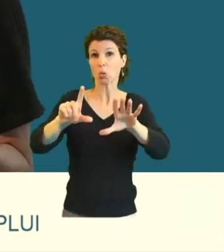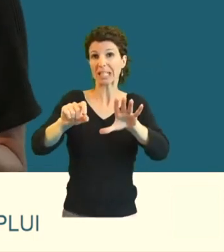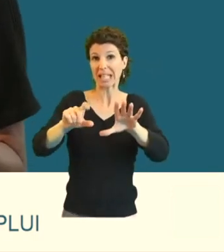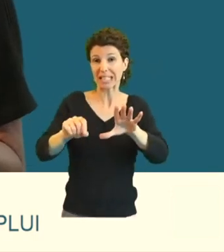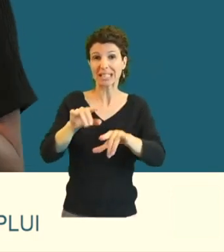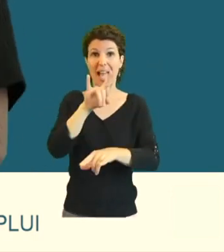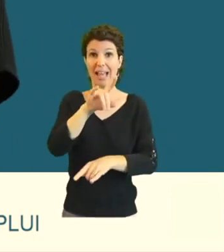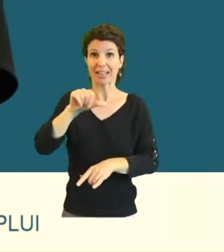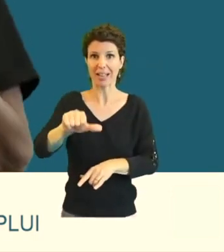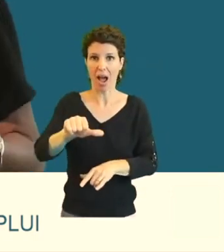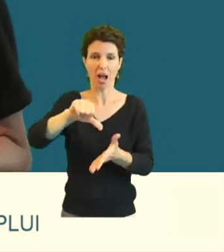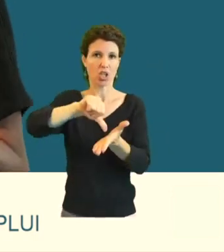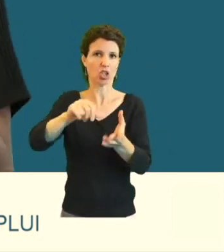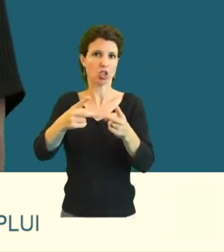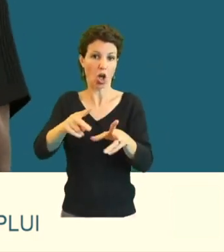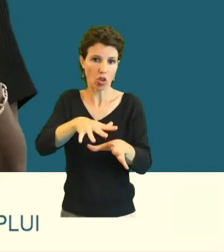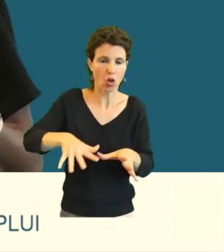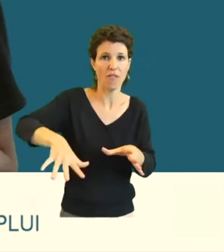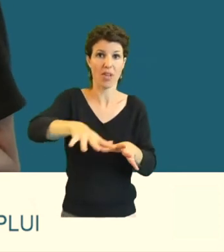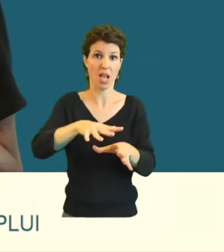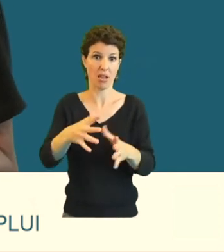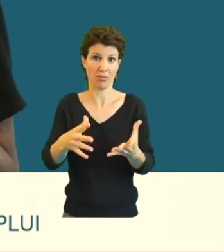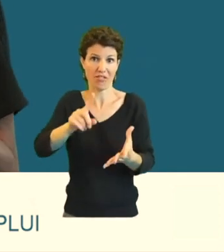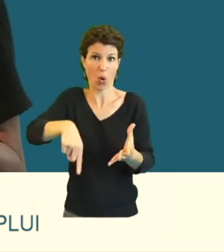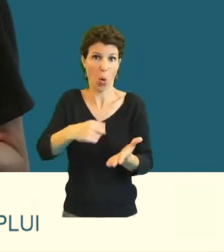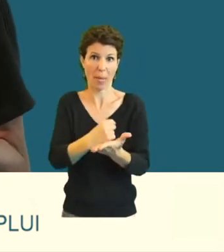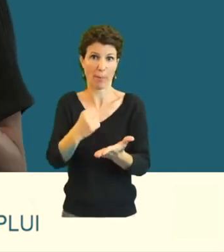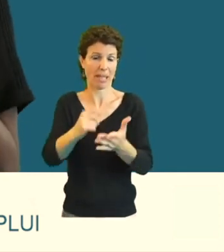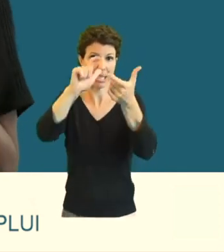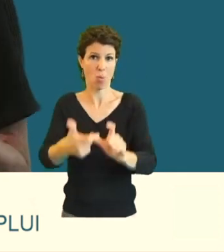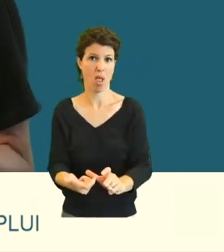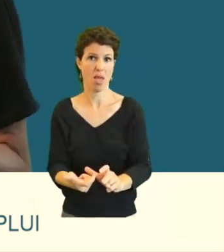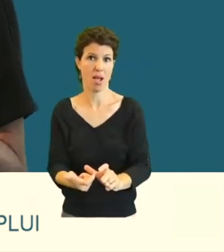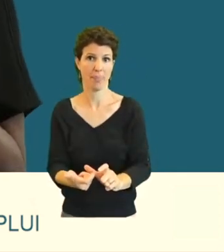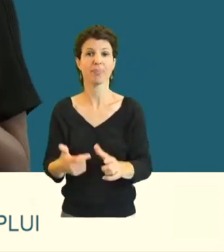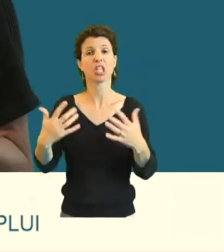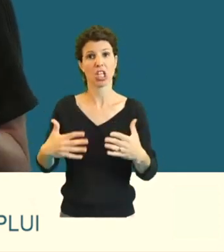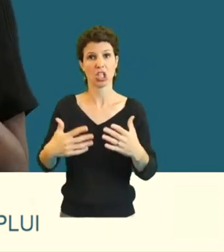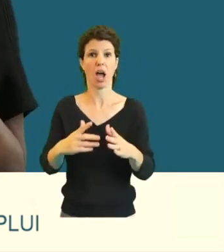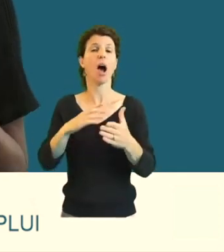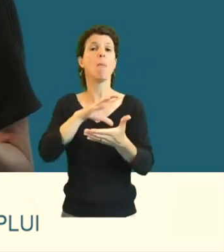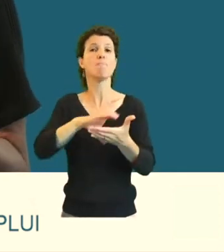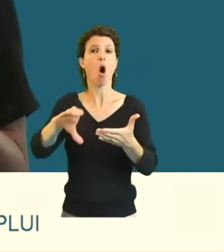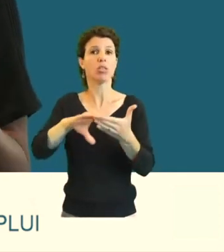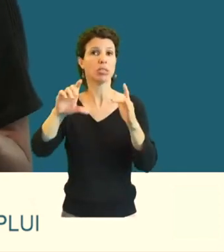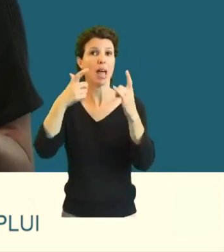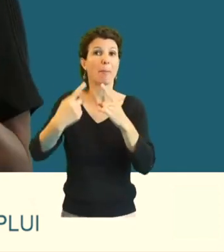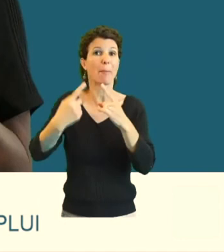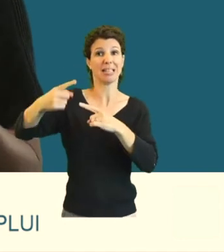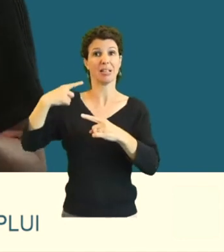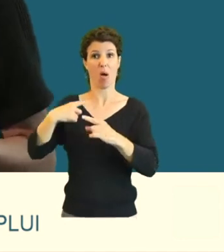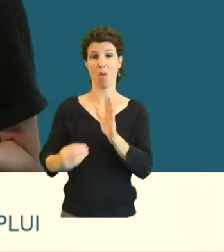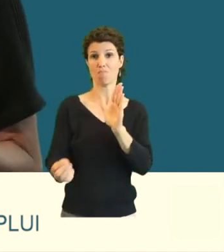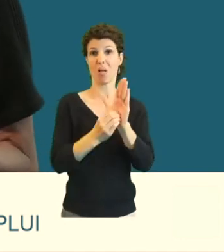du centre-ville, procédure que nous avons mis en place au mandat précédent pour justement protéger ce volet